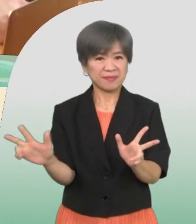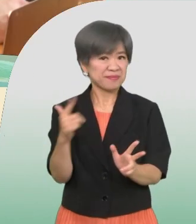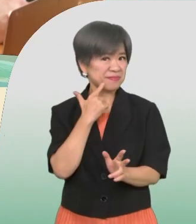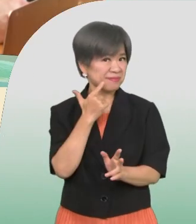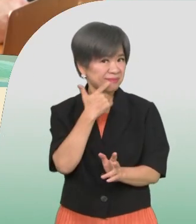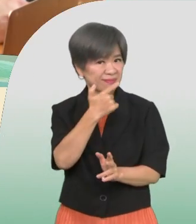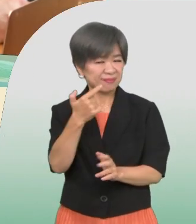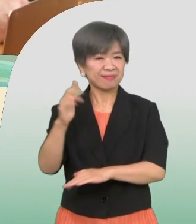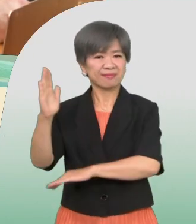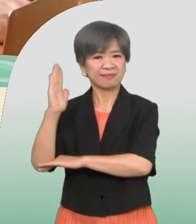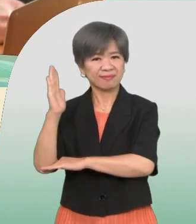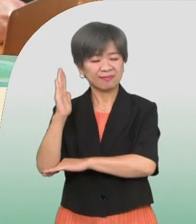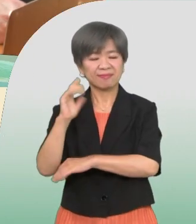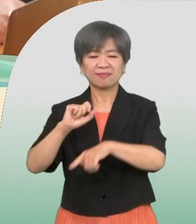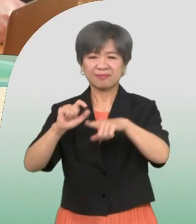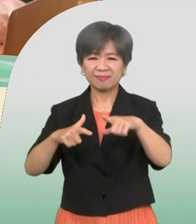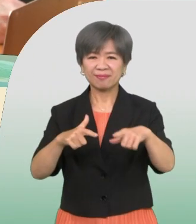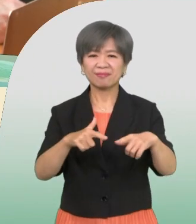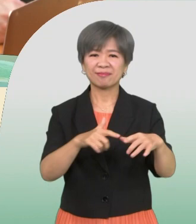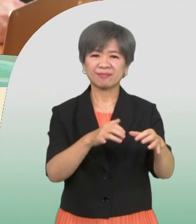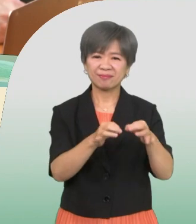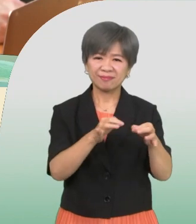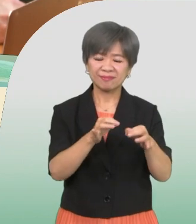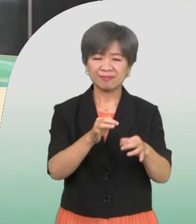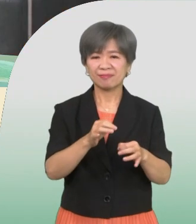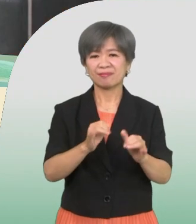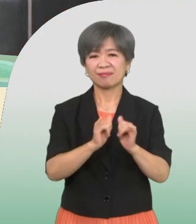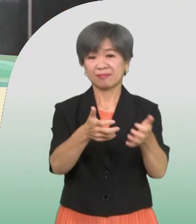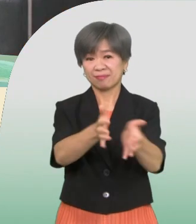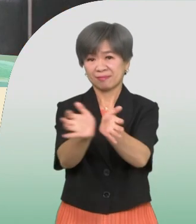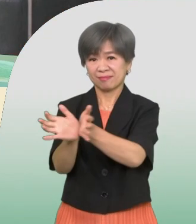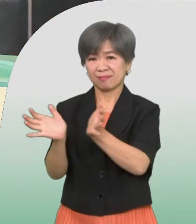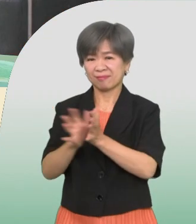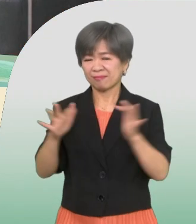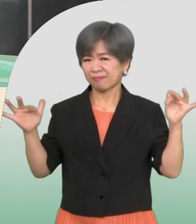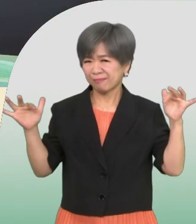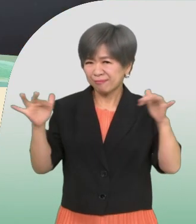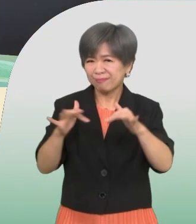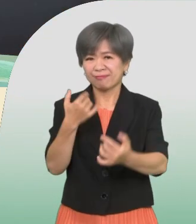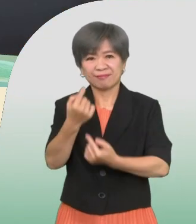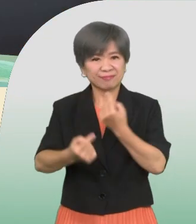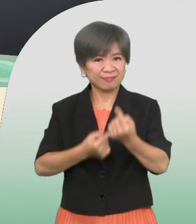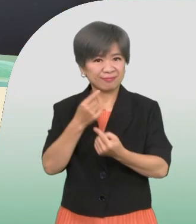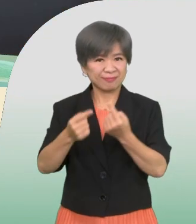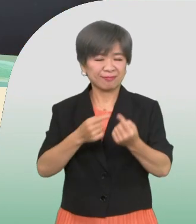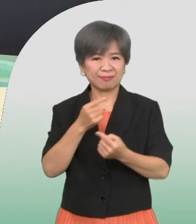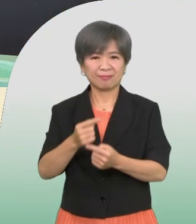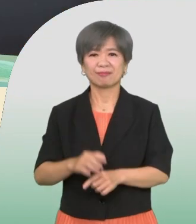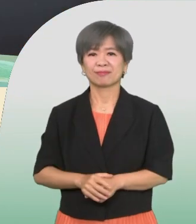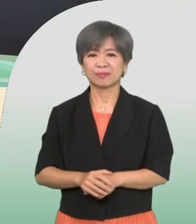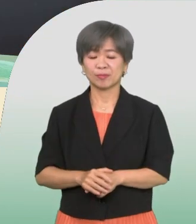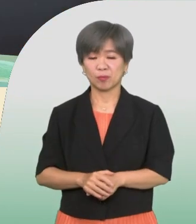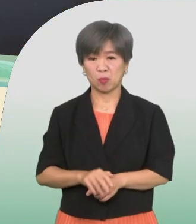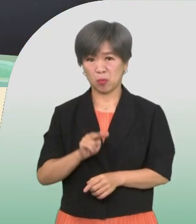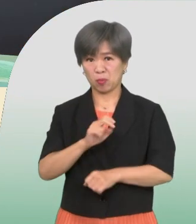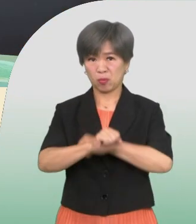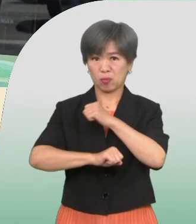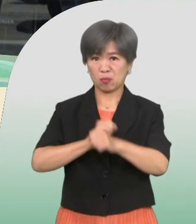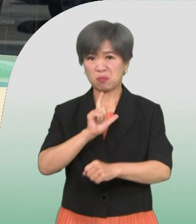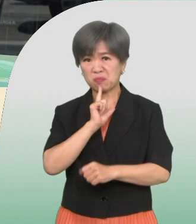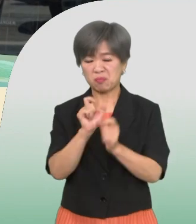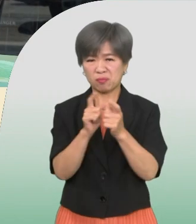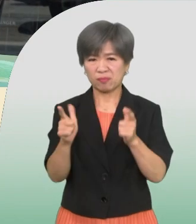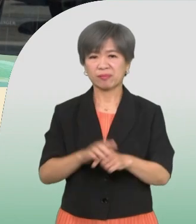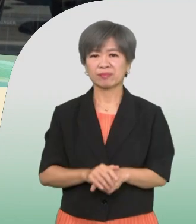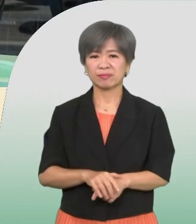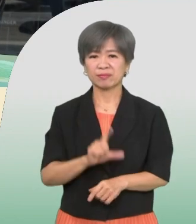也从对政府公司企业送家到民间组织向下来参加的盛典，不但请是有丰富的活